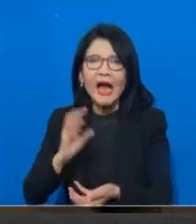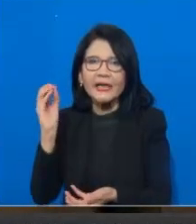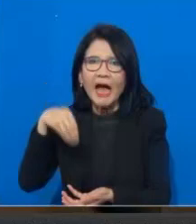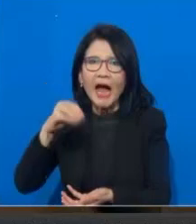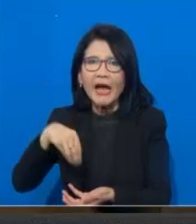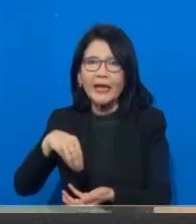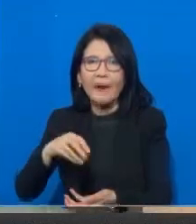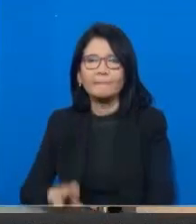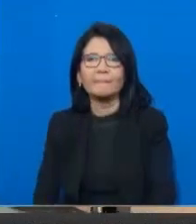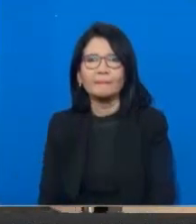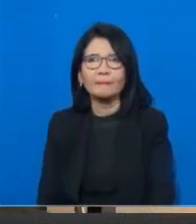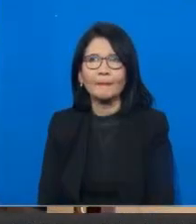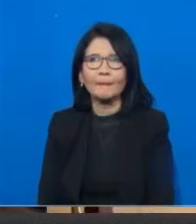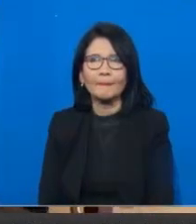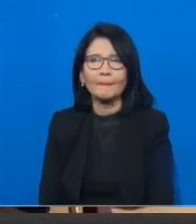sama kekian.